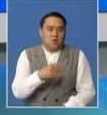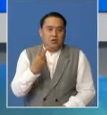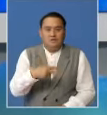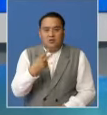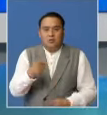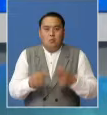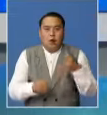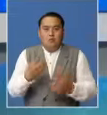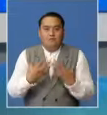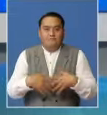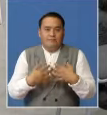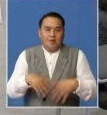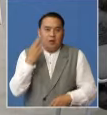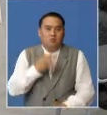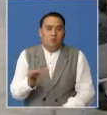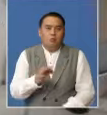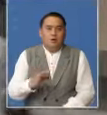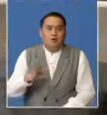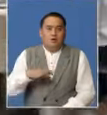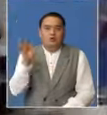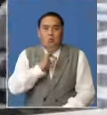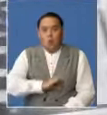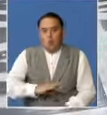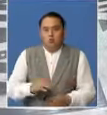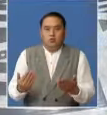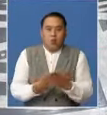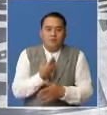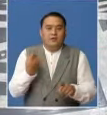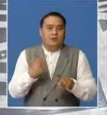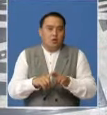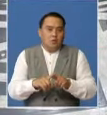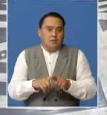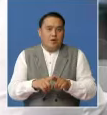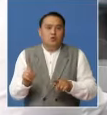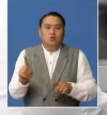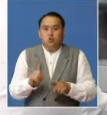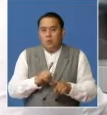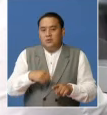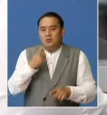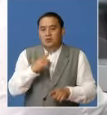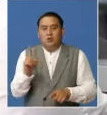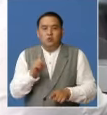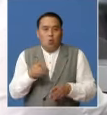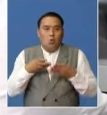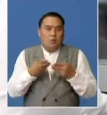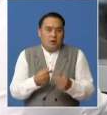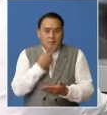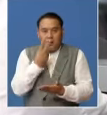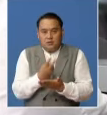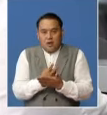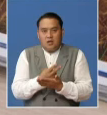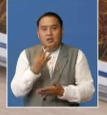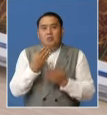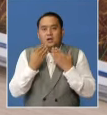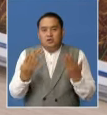Более 20 молочно-товарных ферм Алматинской области используют современные технологии, что непременно сказалось на общих показателях.